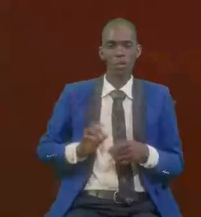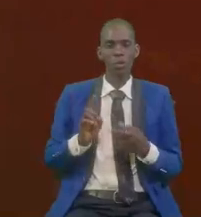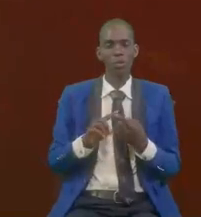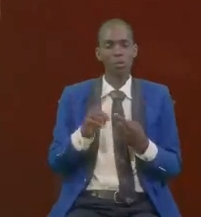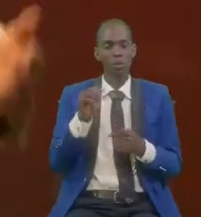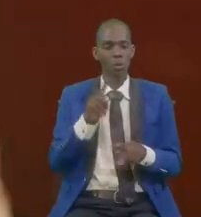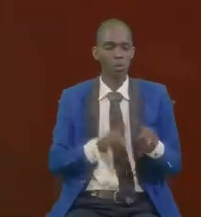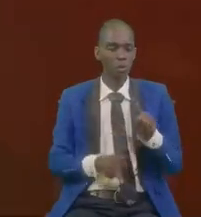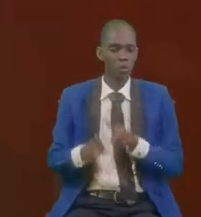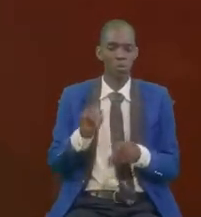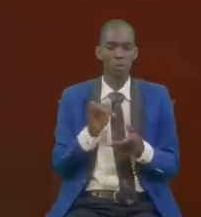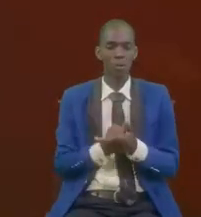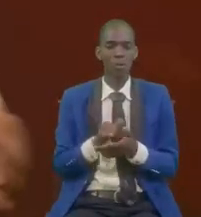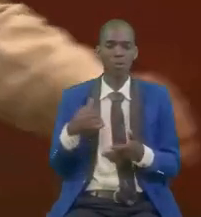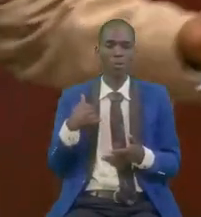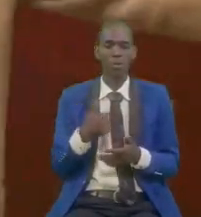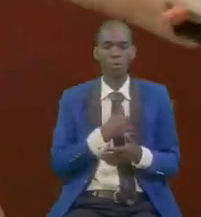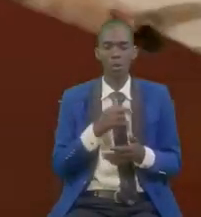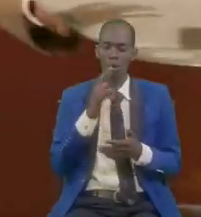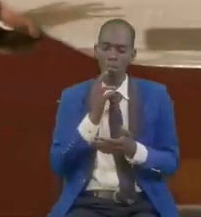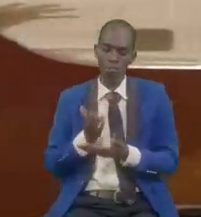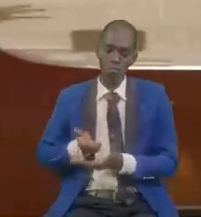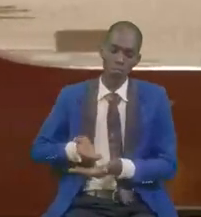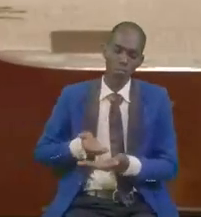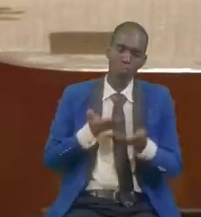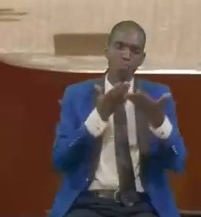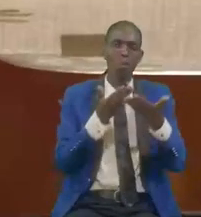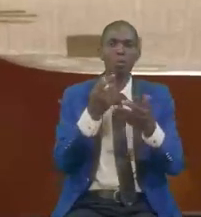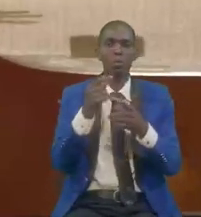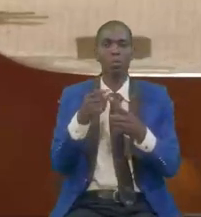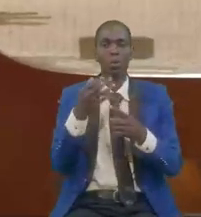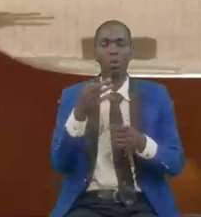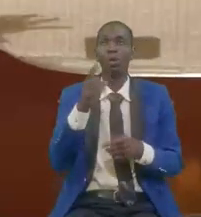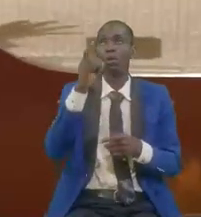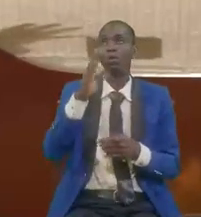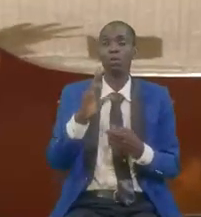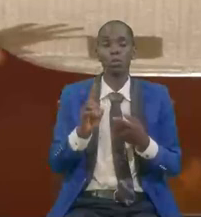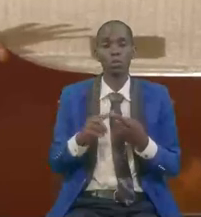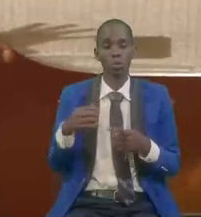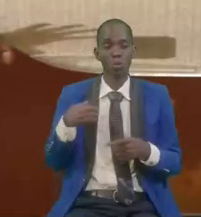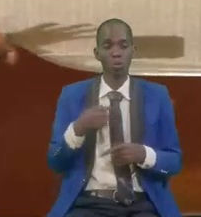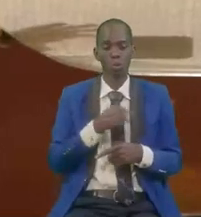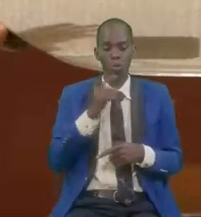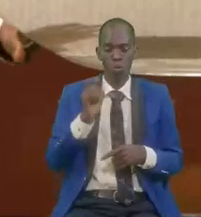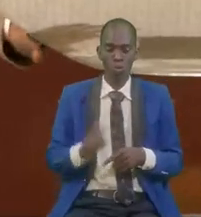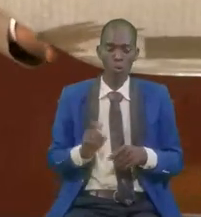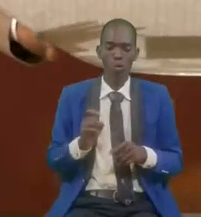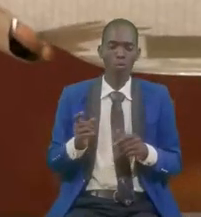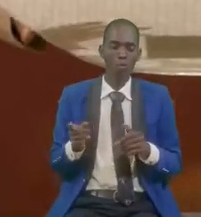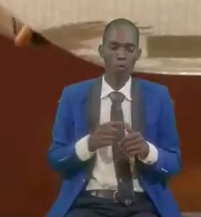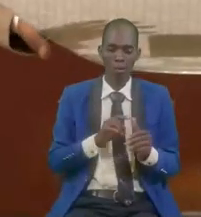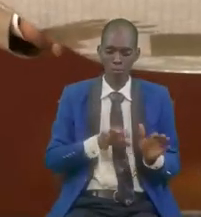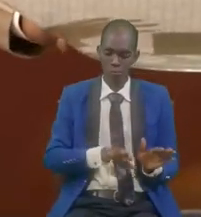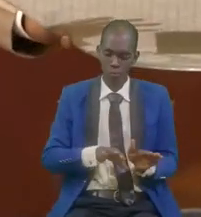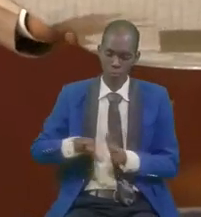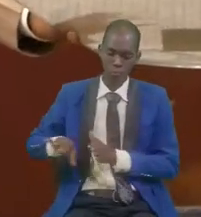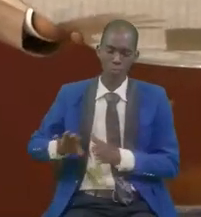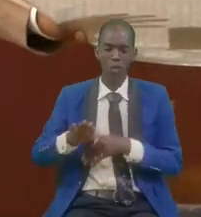bénéfiques aux gens vers qui nous envoyons le message. Nous devons rejeter toute